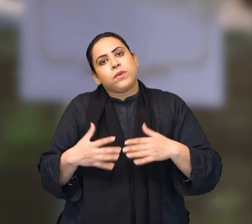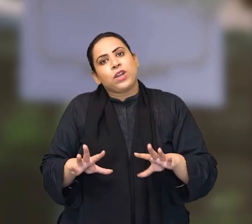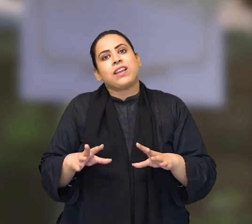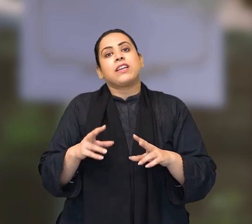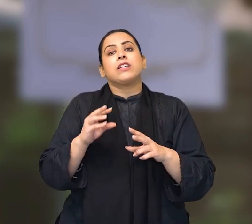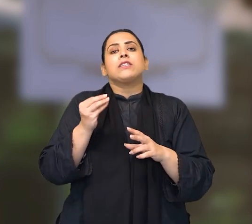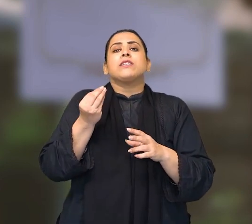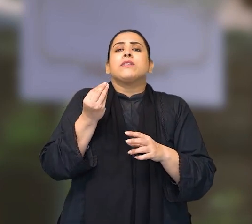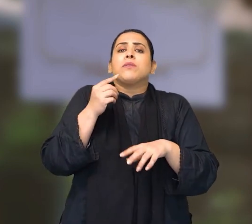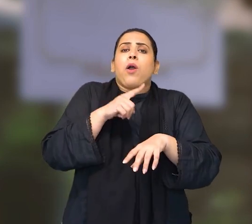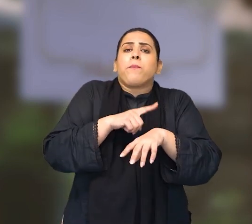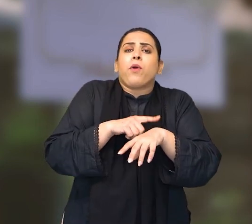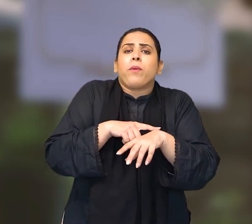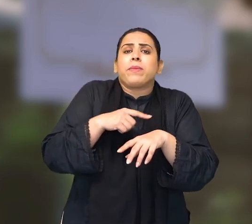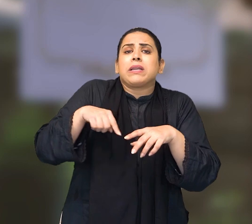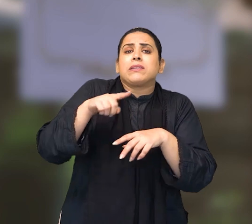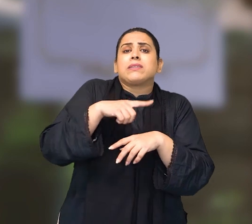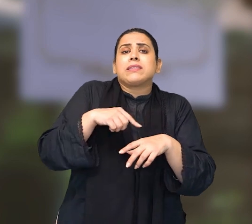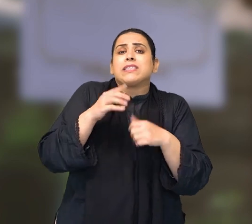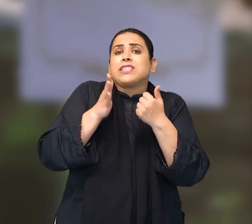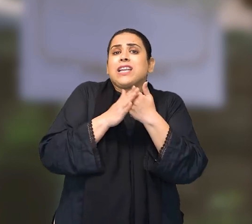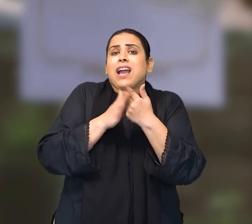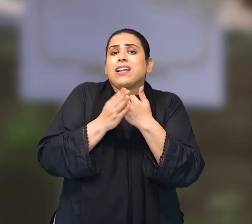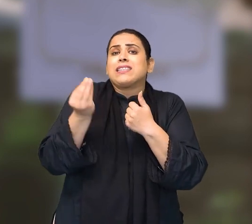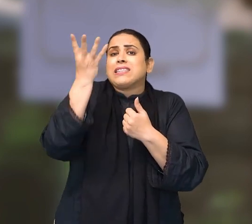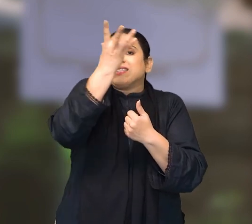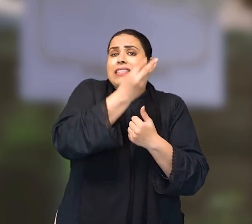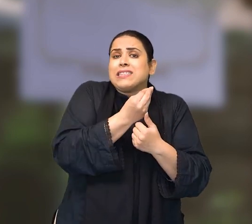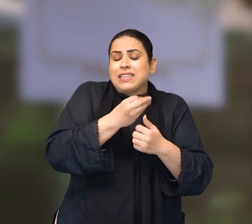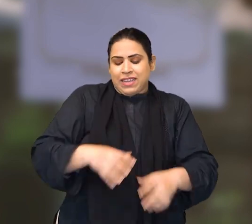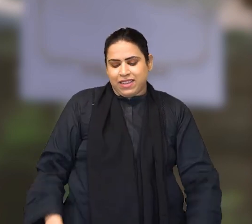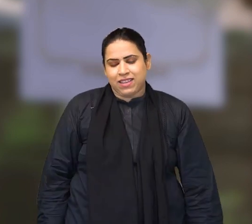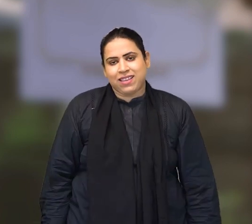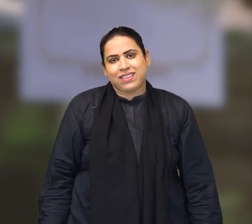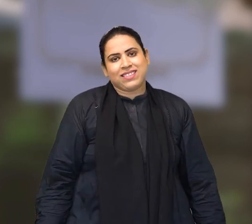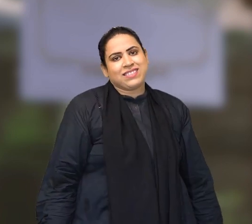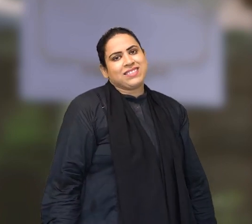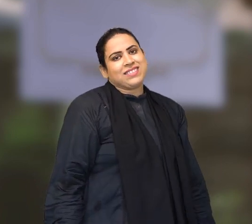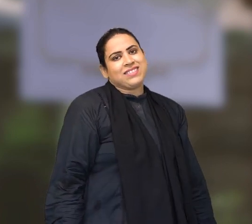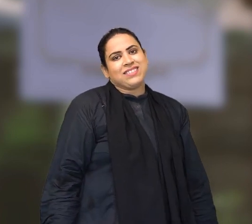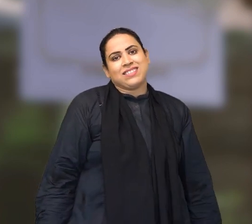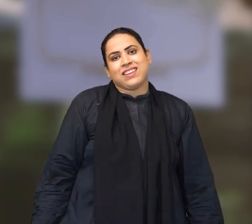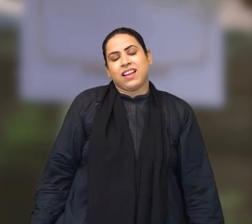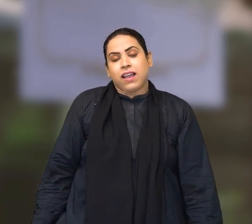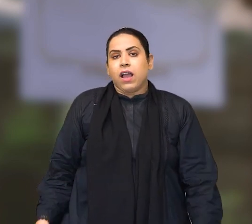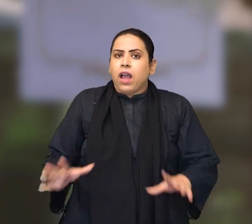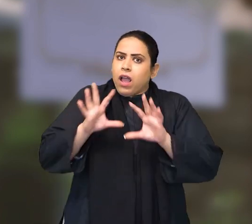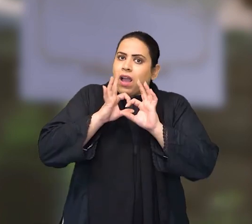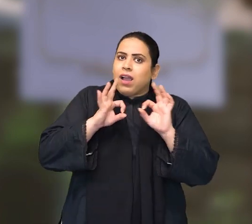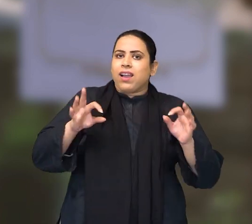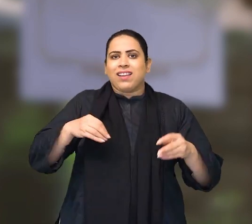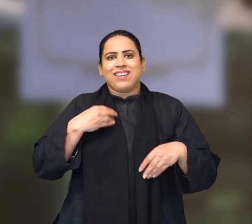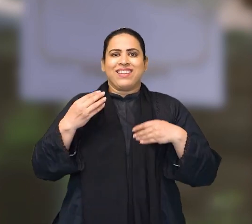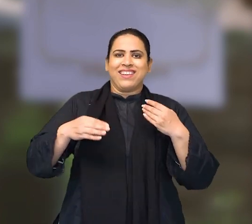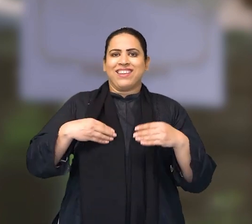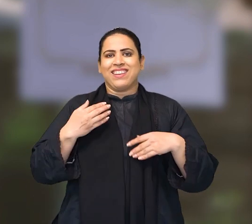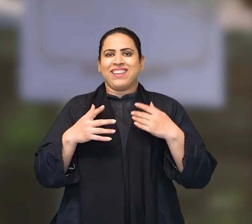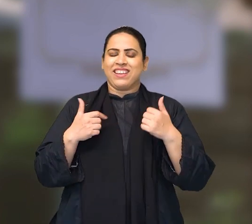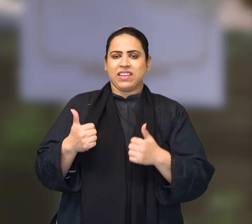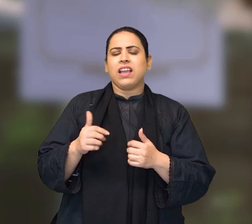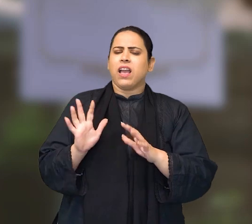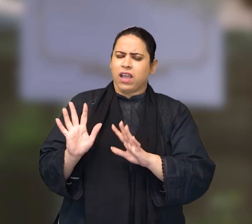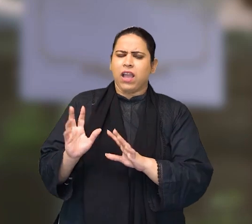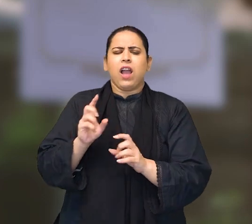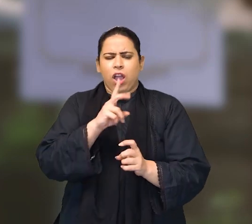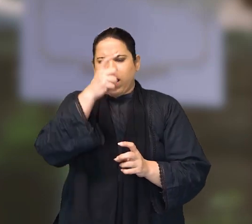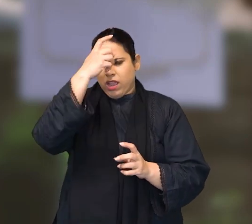those small moments. Enjoy those small blessings, and you don't need to ठीक है, if you want to go extravagant, that's